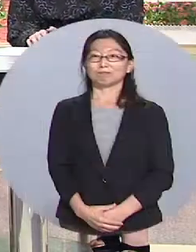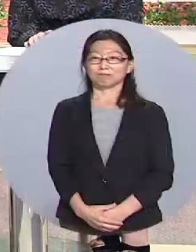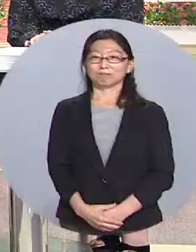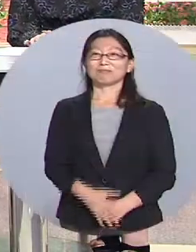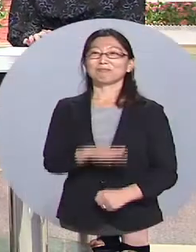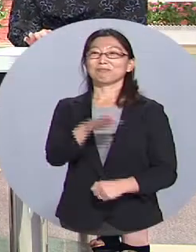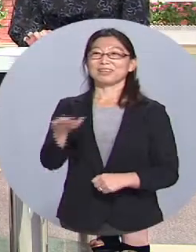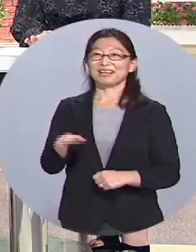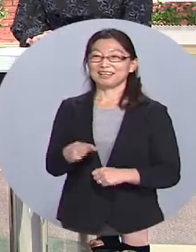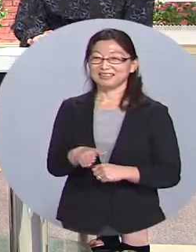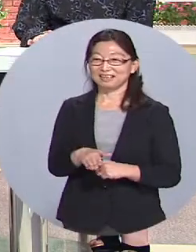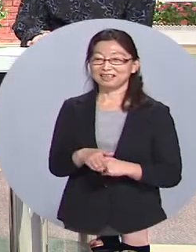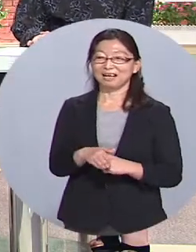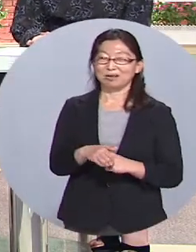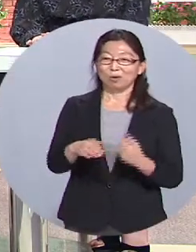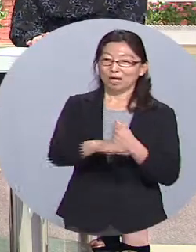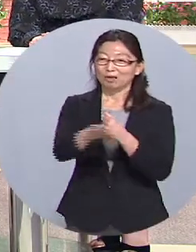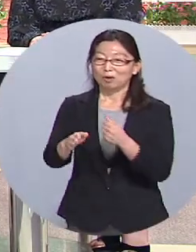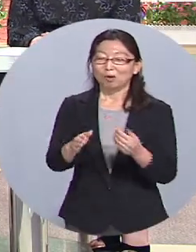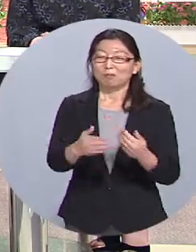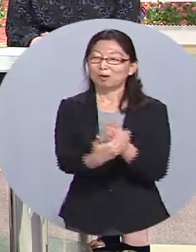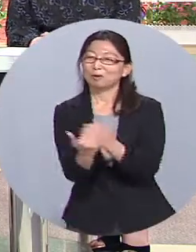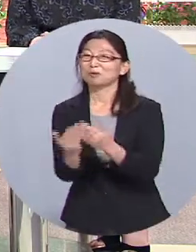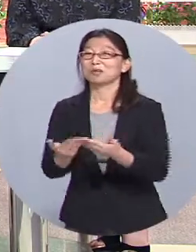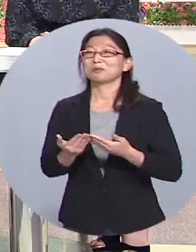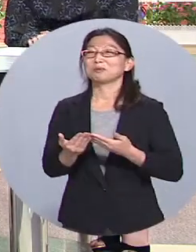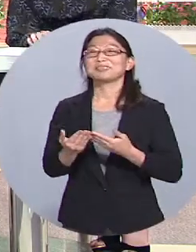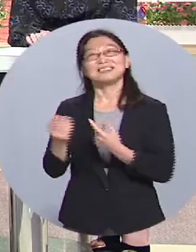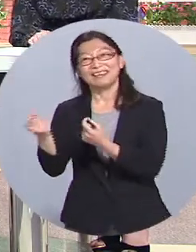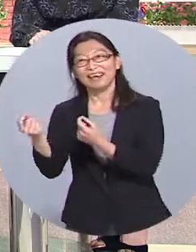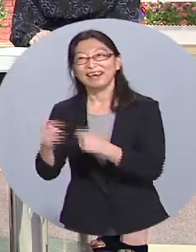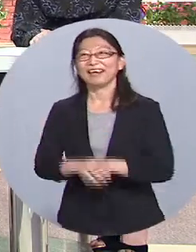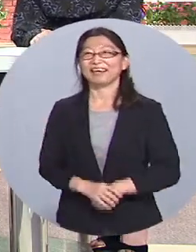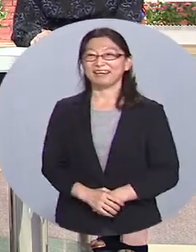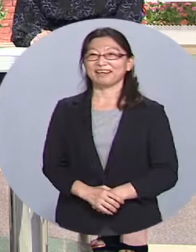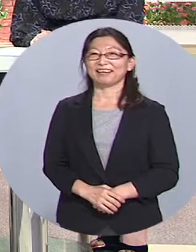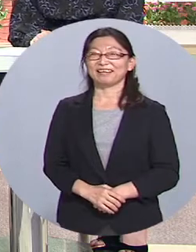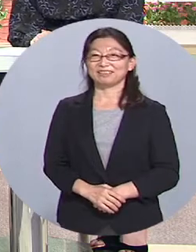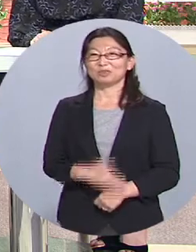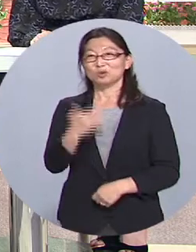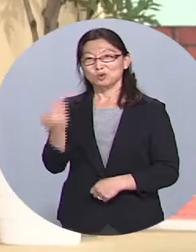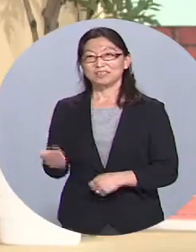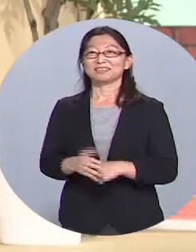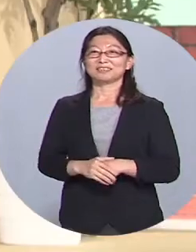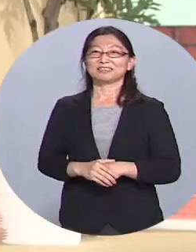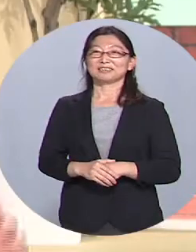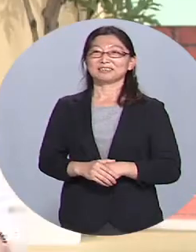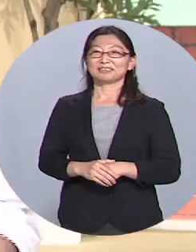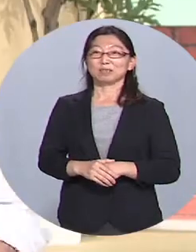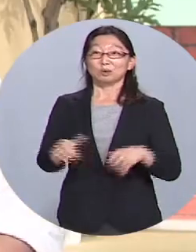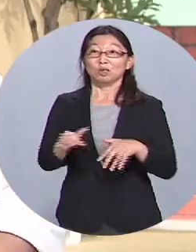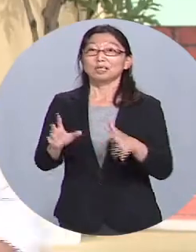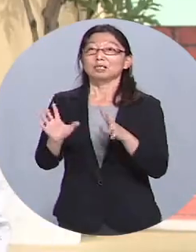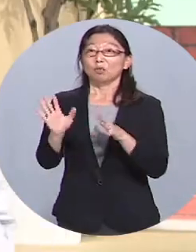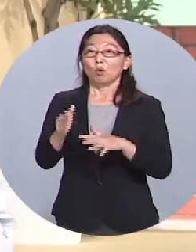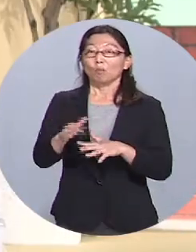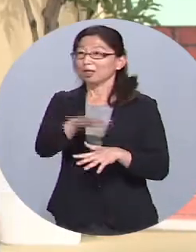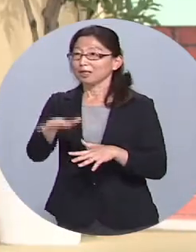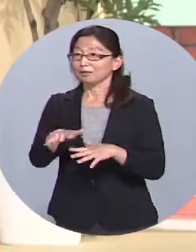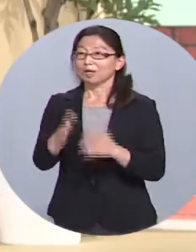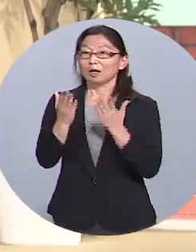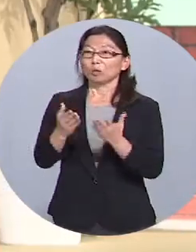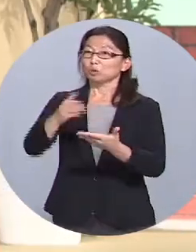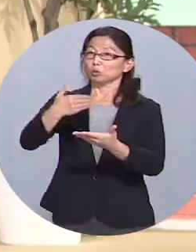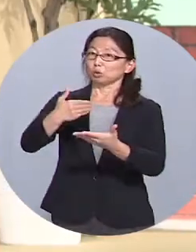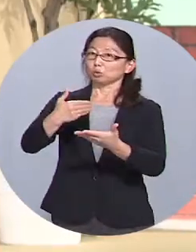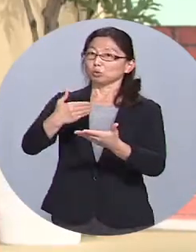皆さんがあの環境を守ってくださってる ね。ありがたいです。 続いてのコーナー、小坂井くん。 はい、突然なんですが、はい、皆さん学校給